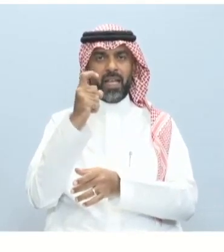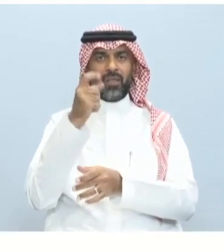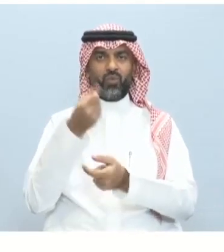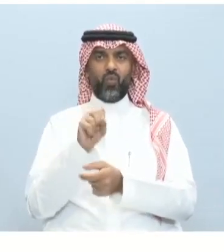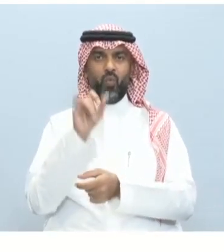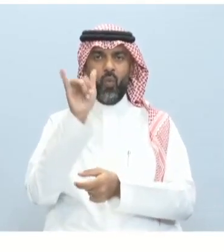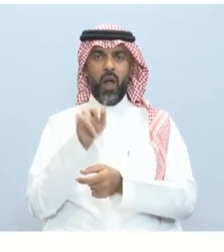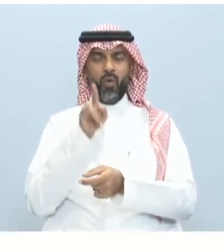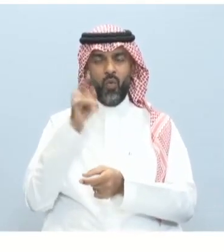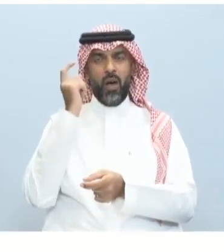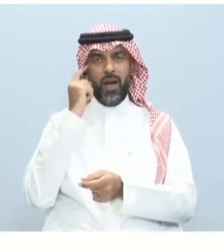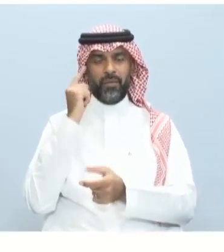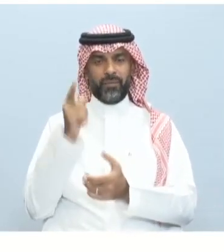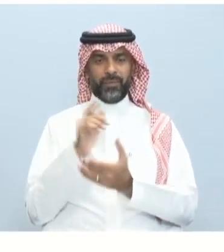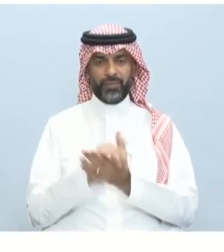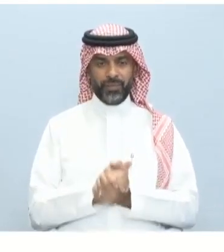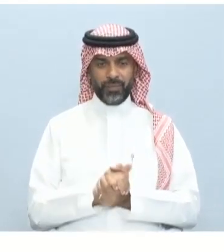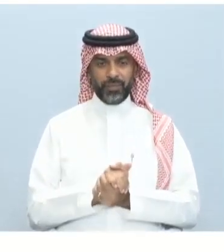XY.